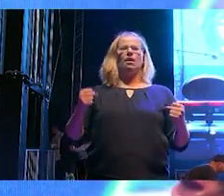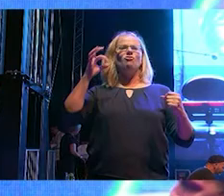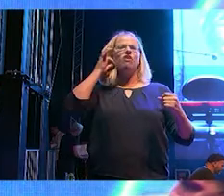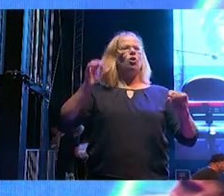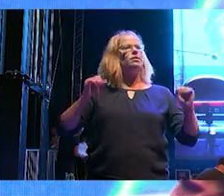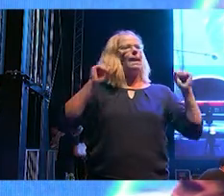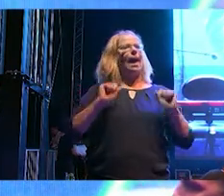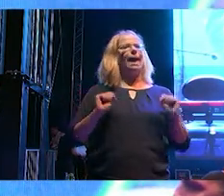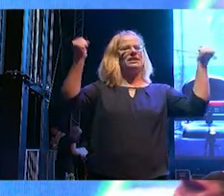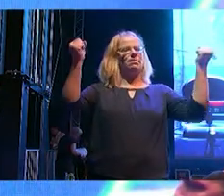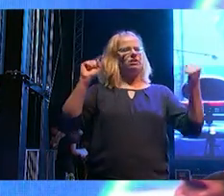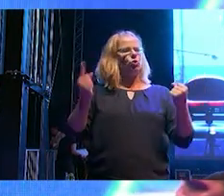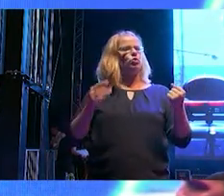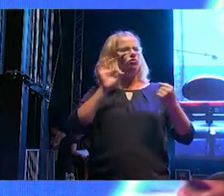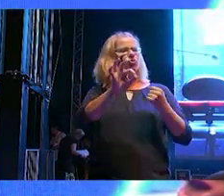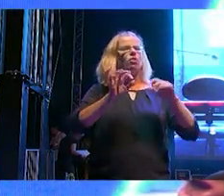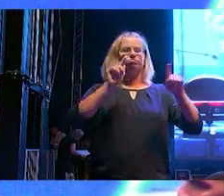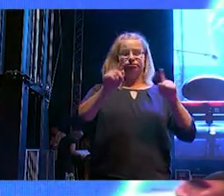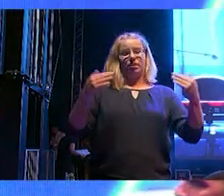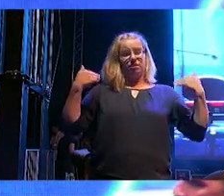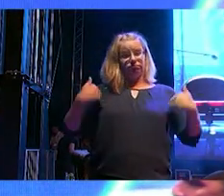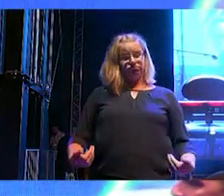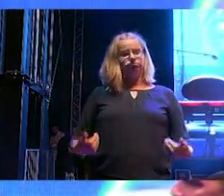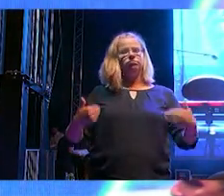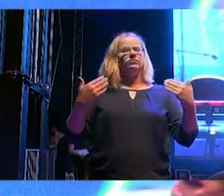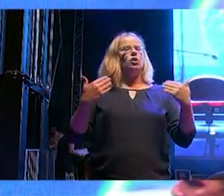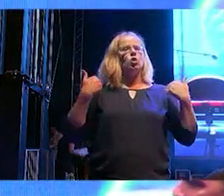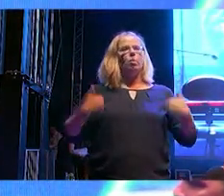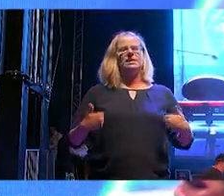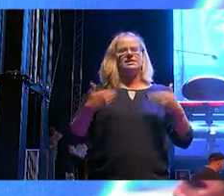einer angeborenen körperlichen Beeinträchtigung auch für ein